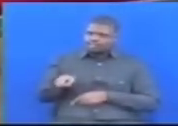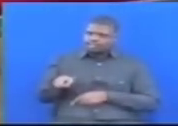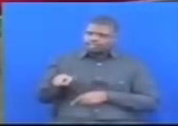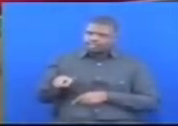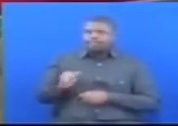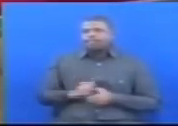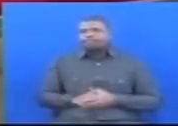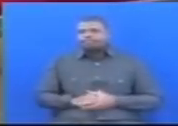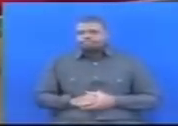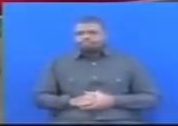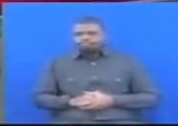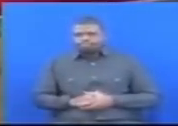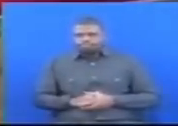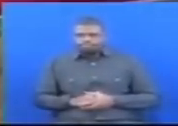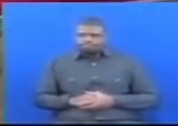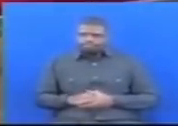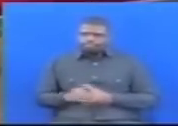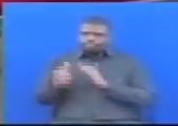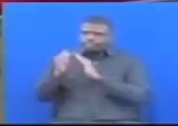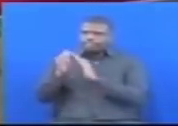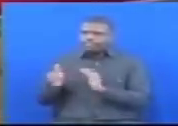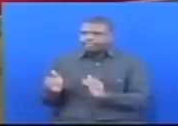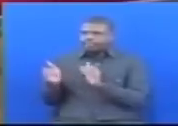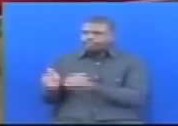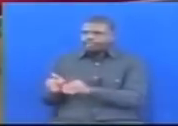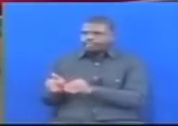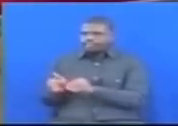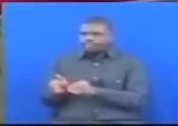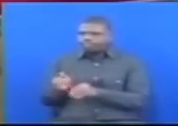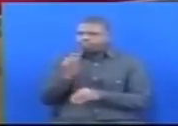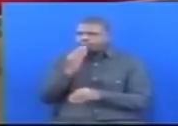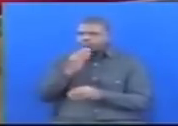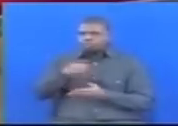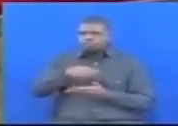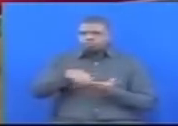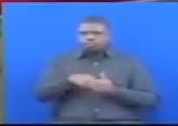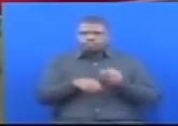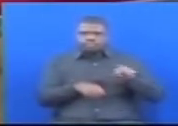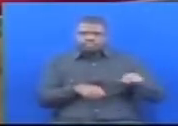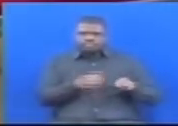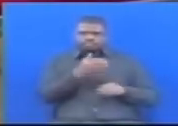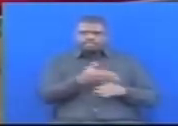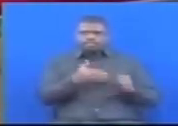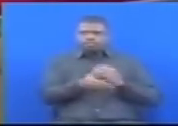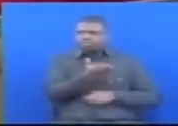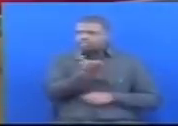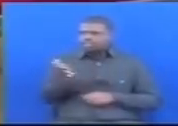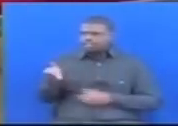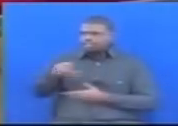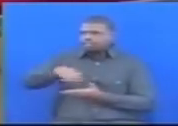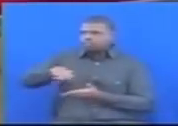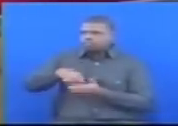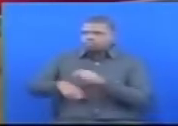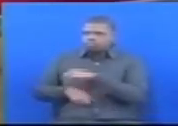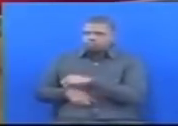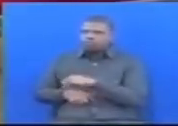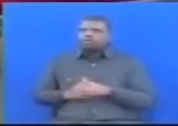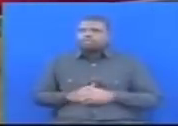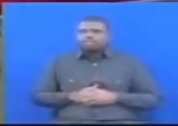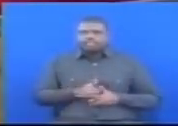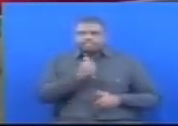wananchi. Kibanda hicho kipo kati ya kituo cha polisi Bububu na majengo mengine ya kituo. Mheshimiwa